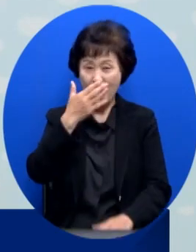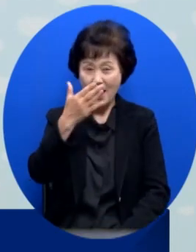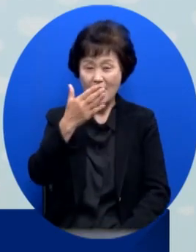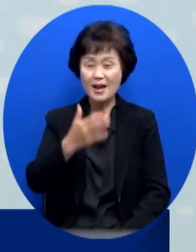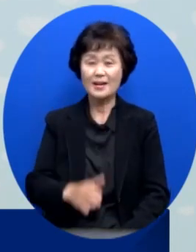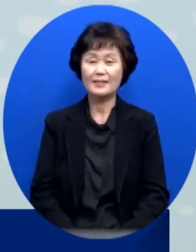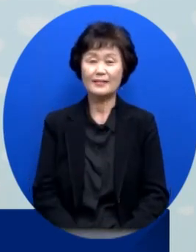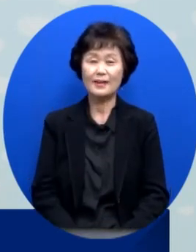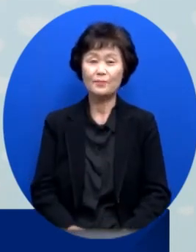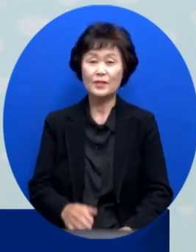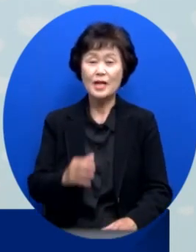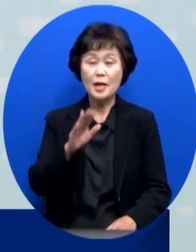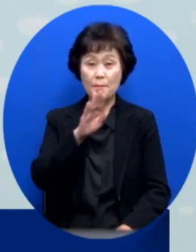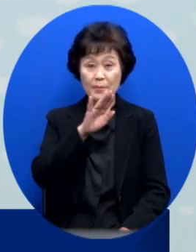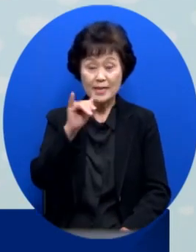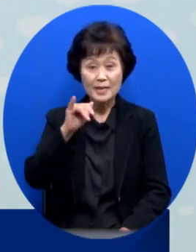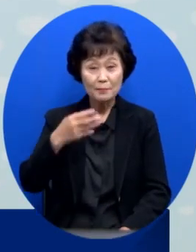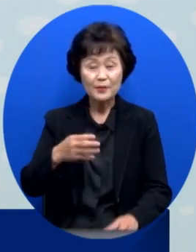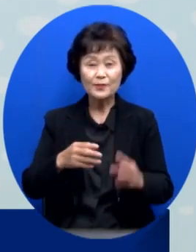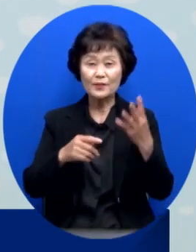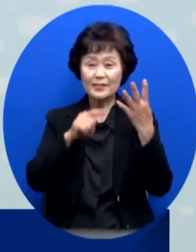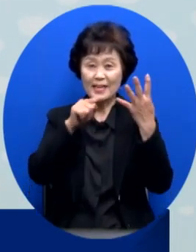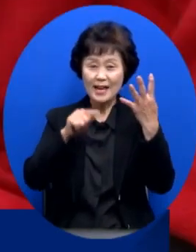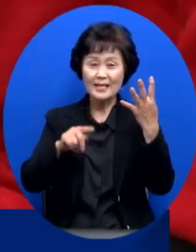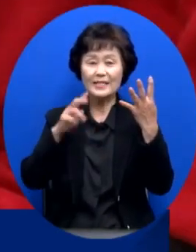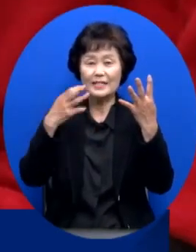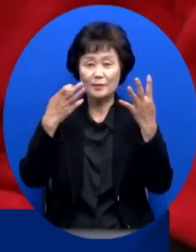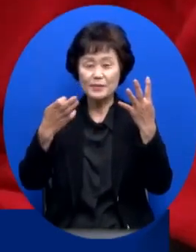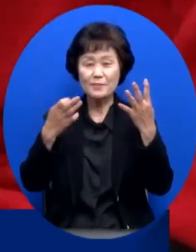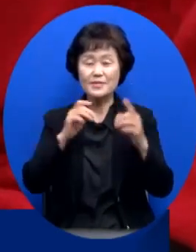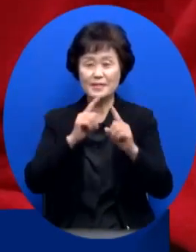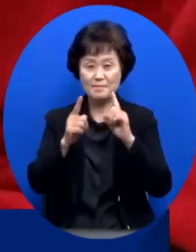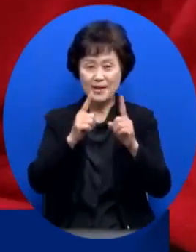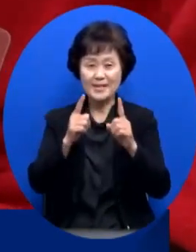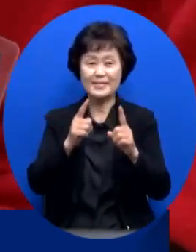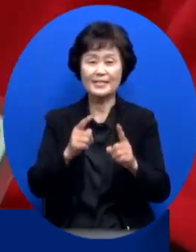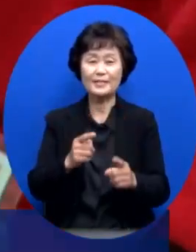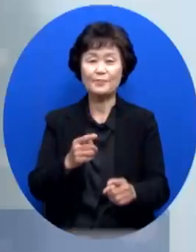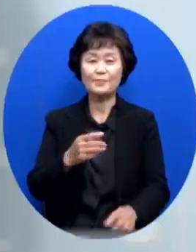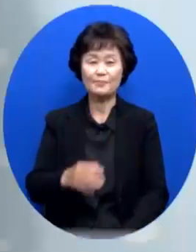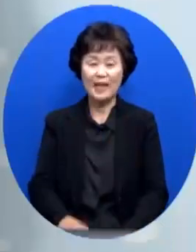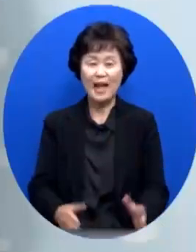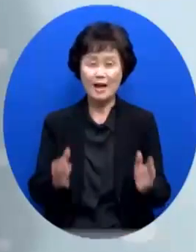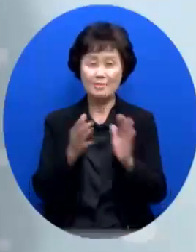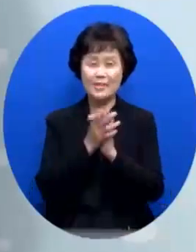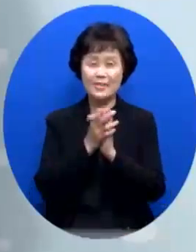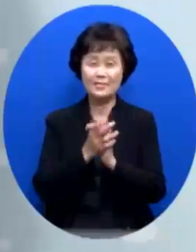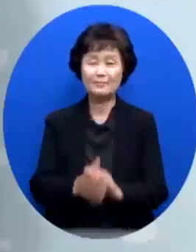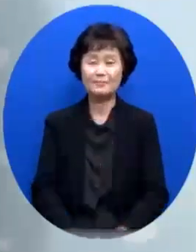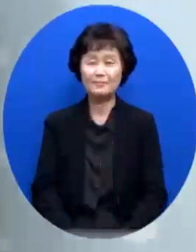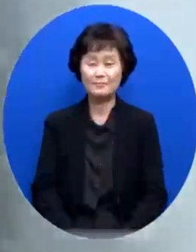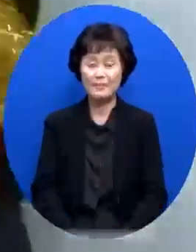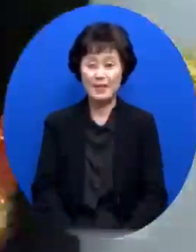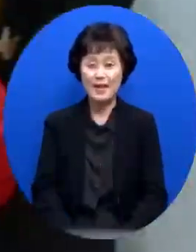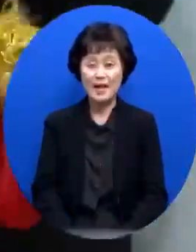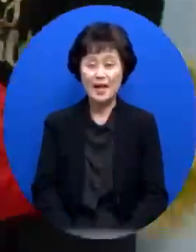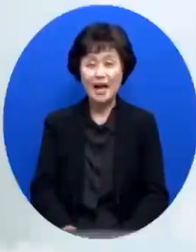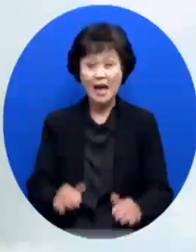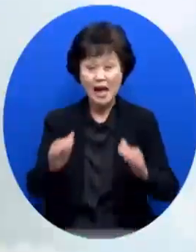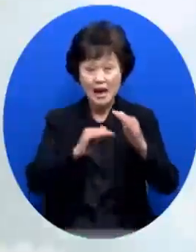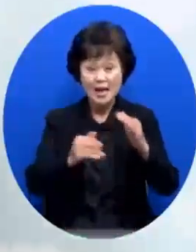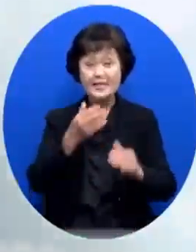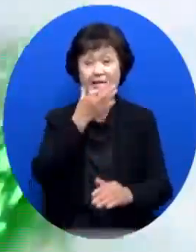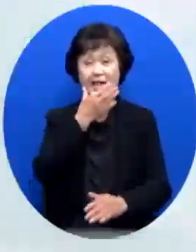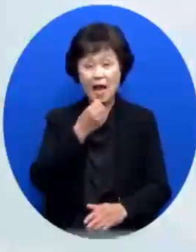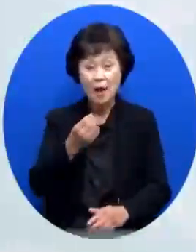있느니라. 빌립보서 4장 13절 말씀. 아멘. 원주 중부교회가 진행하는 가정 행복